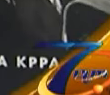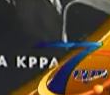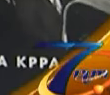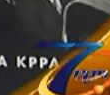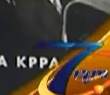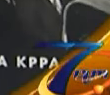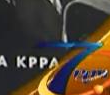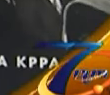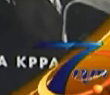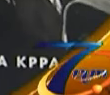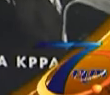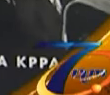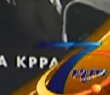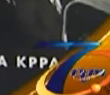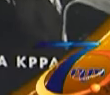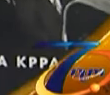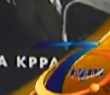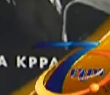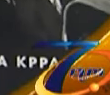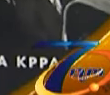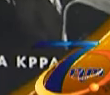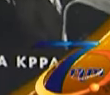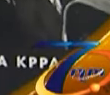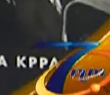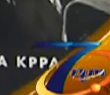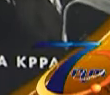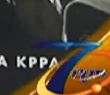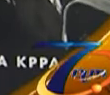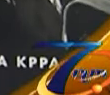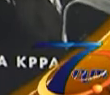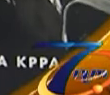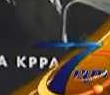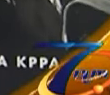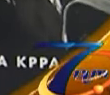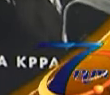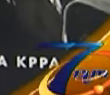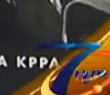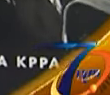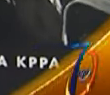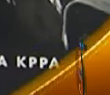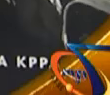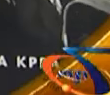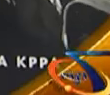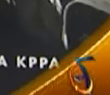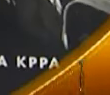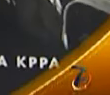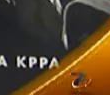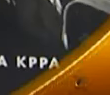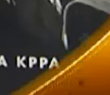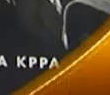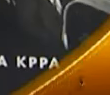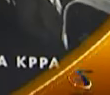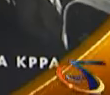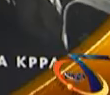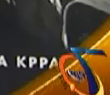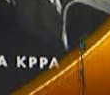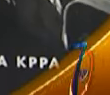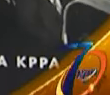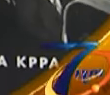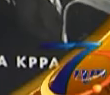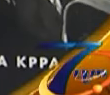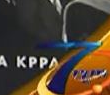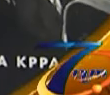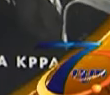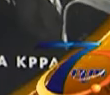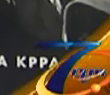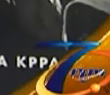teguh mendepani persaingan ratusan saluran baru pada hari ini. Saya